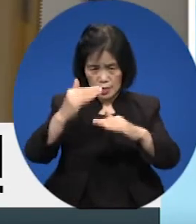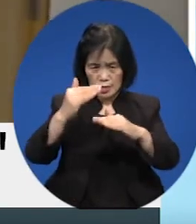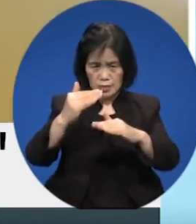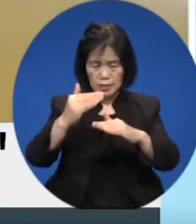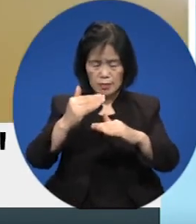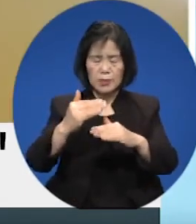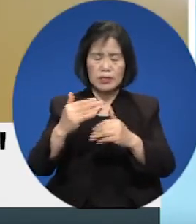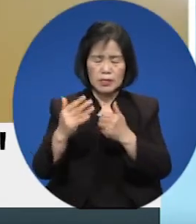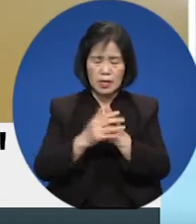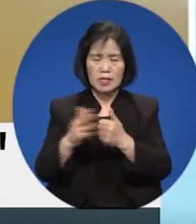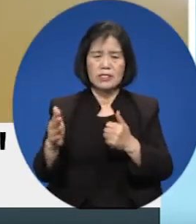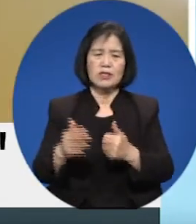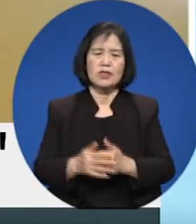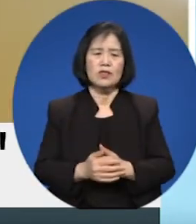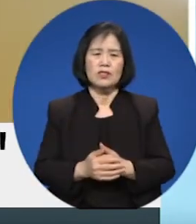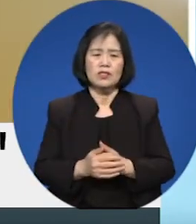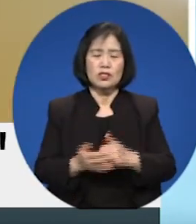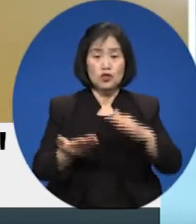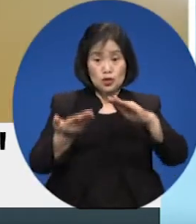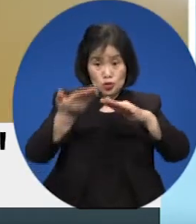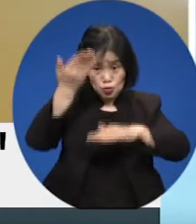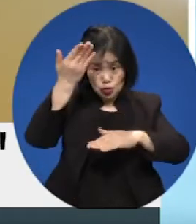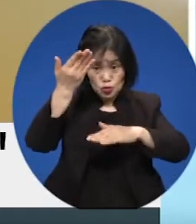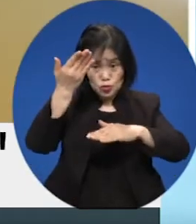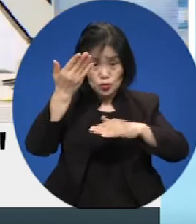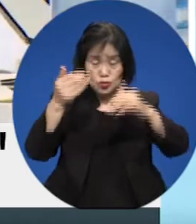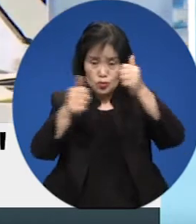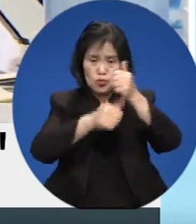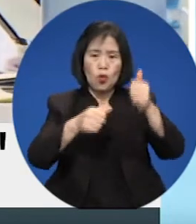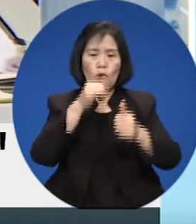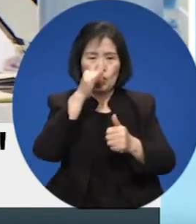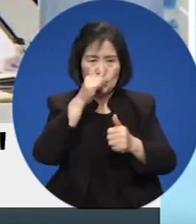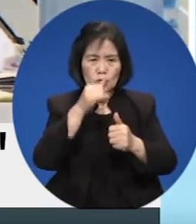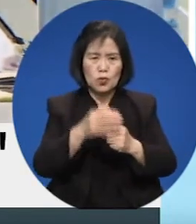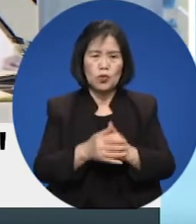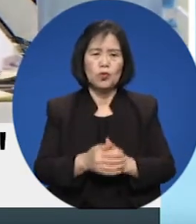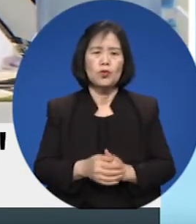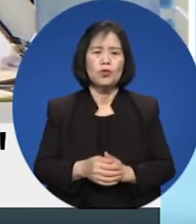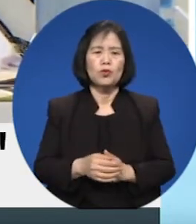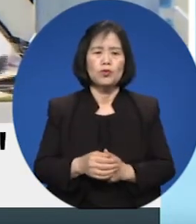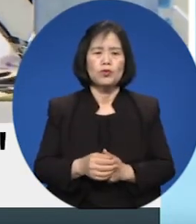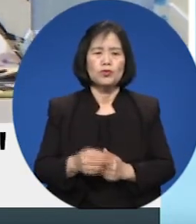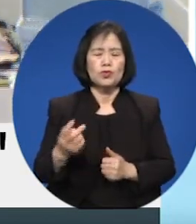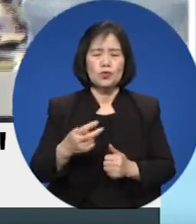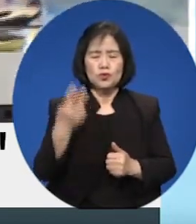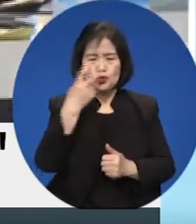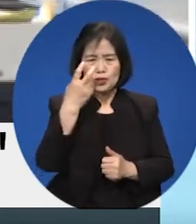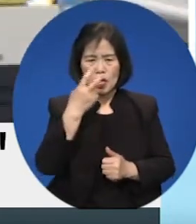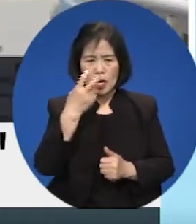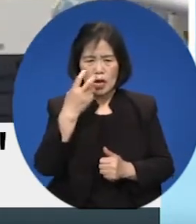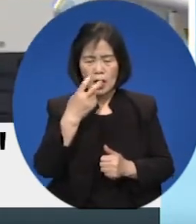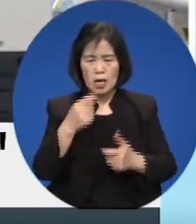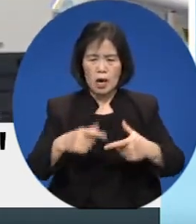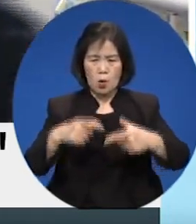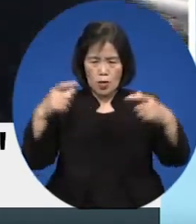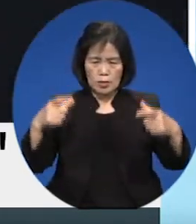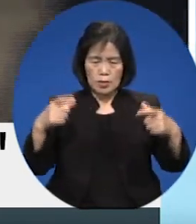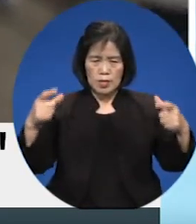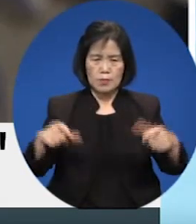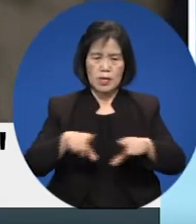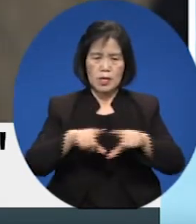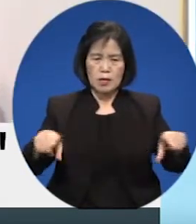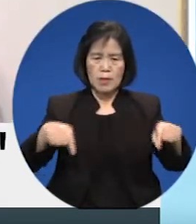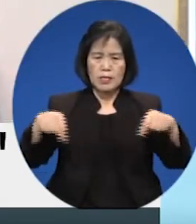여기에는 이제 분명히 좀 지어 높으신 분들도 분명 있을 거구요 또 뭐 좀 수사 라든지 이런것들이 확대가 되가지고 일반